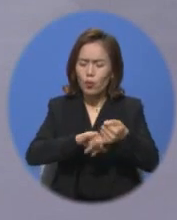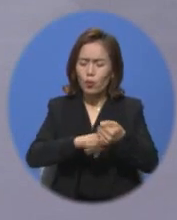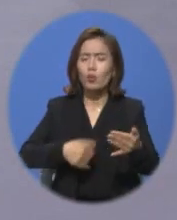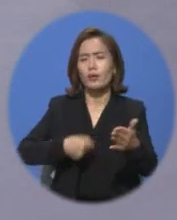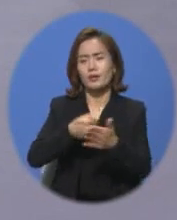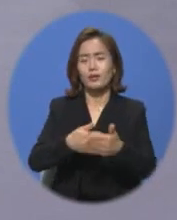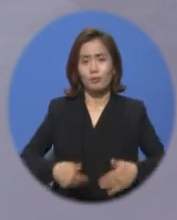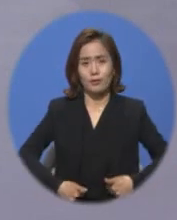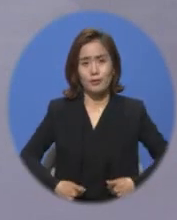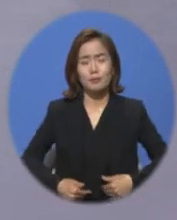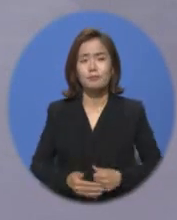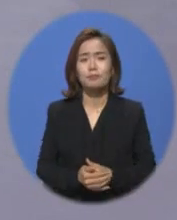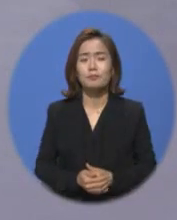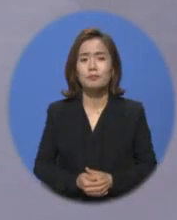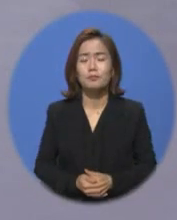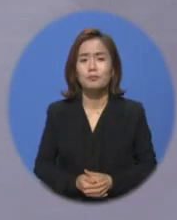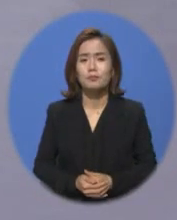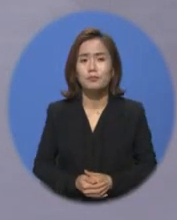합니다 .